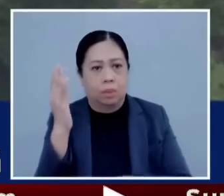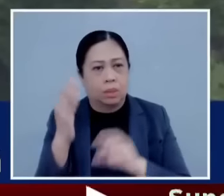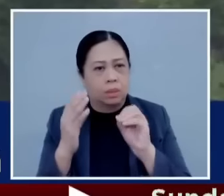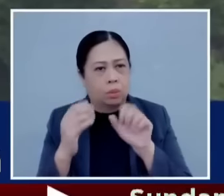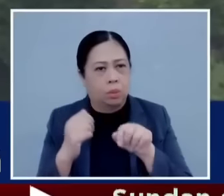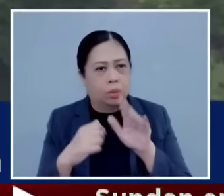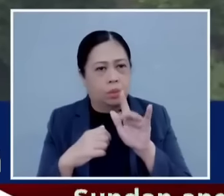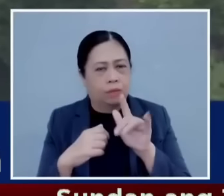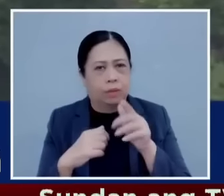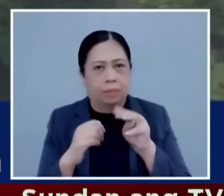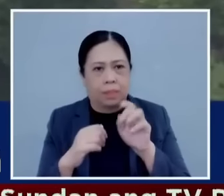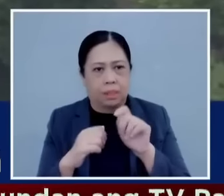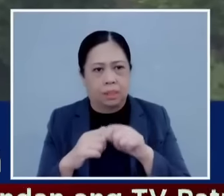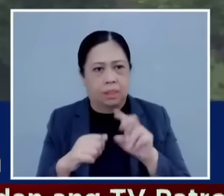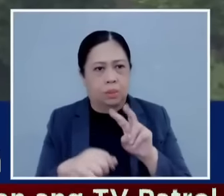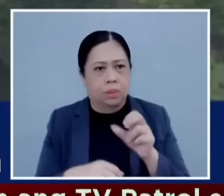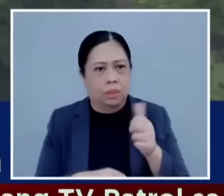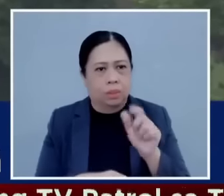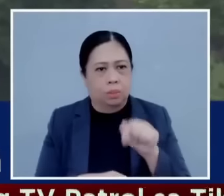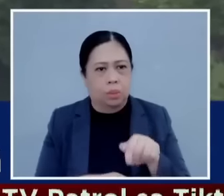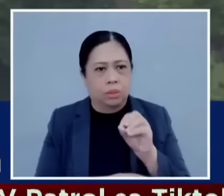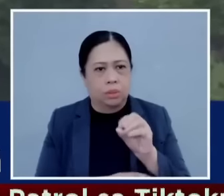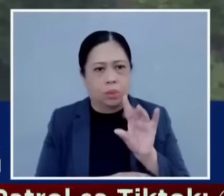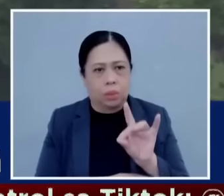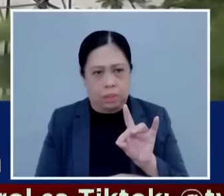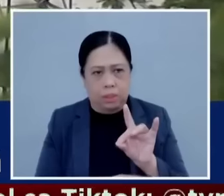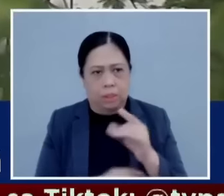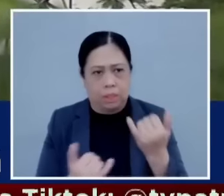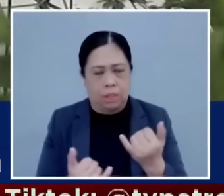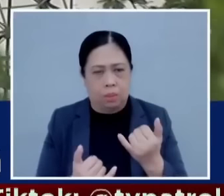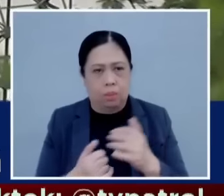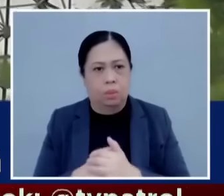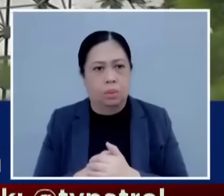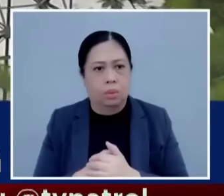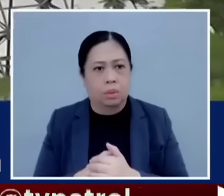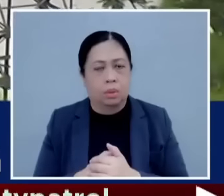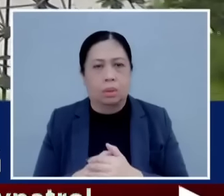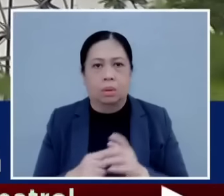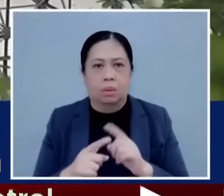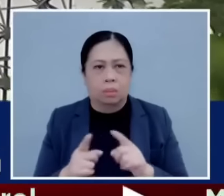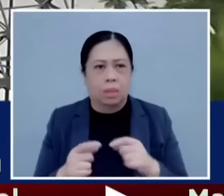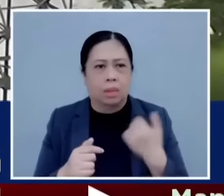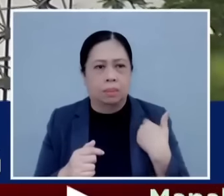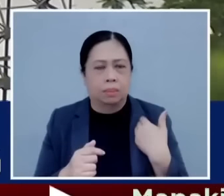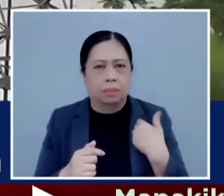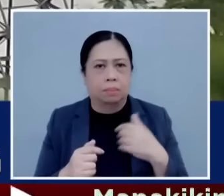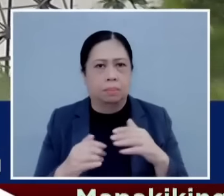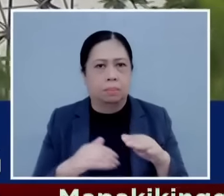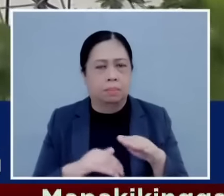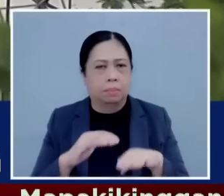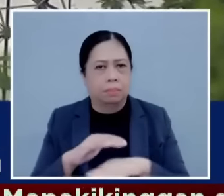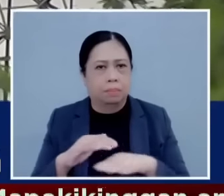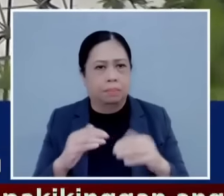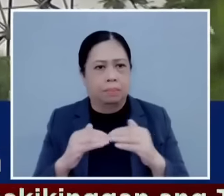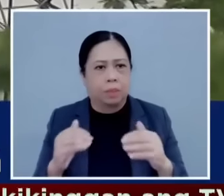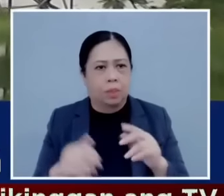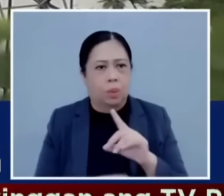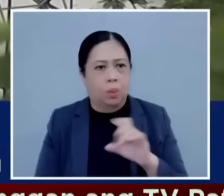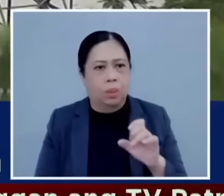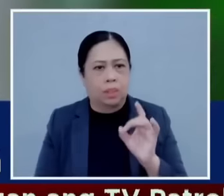meters. Nasa 210.08 meters na lang ito ngayon, pero malayo pa ito sa minimum operating level na